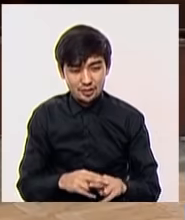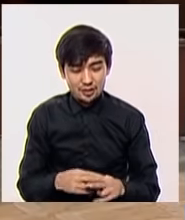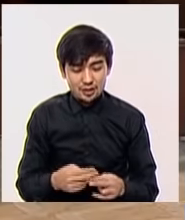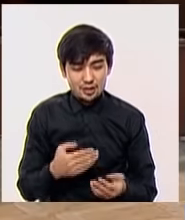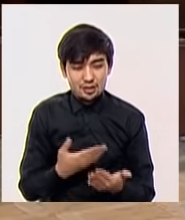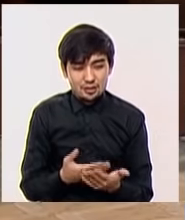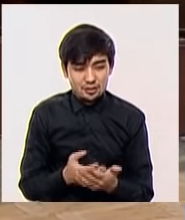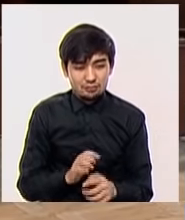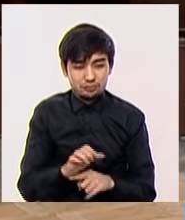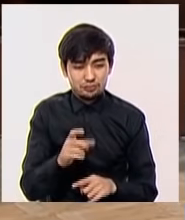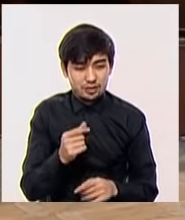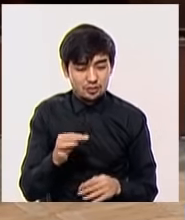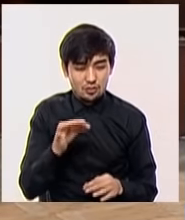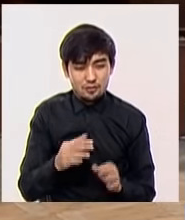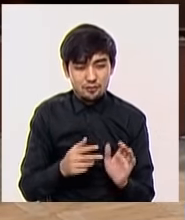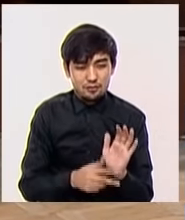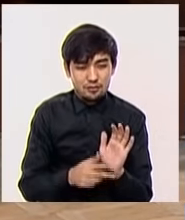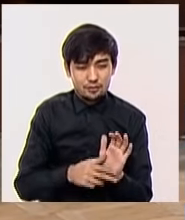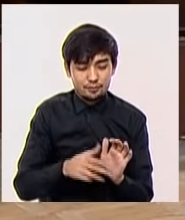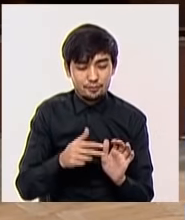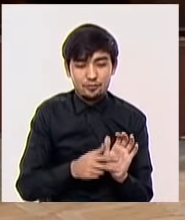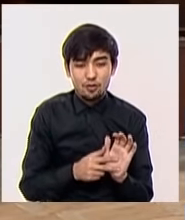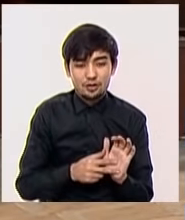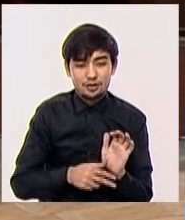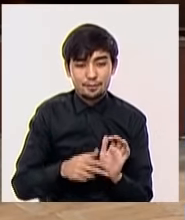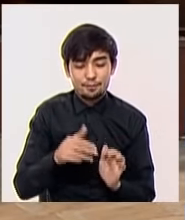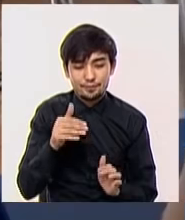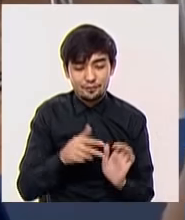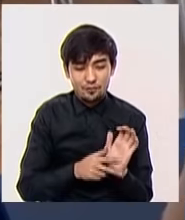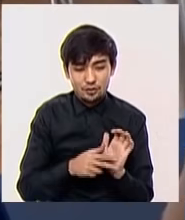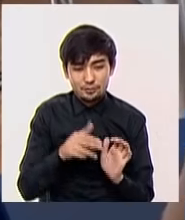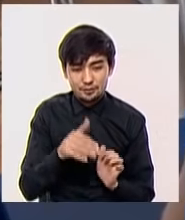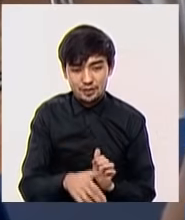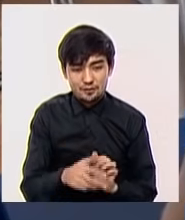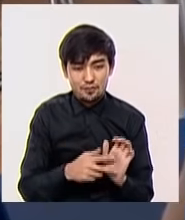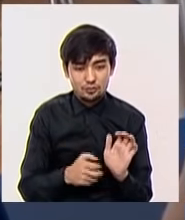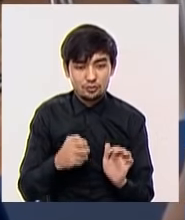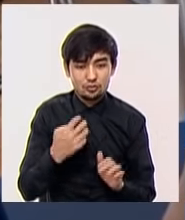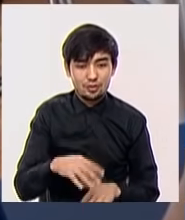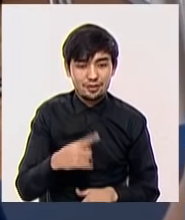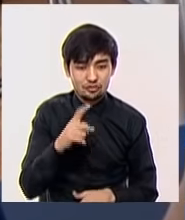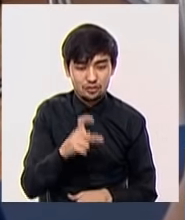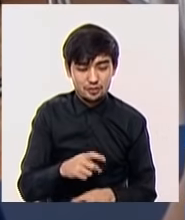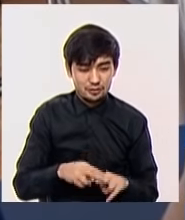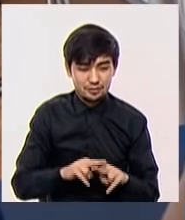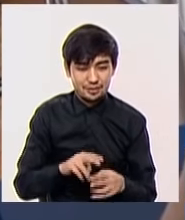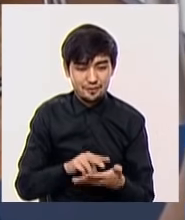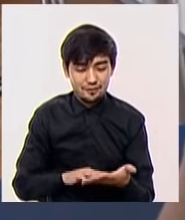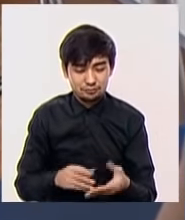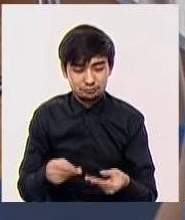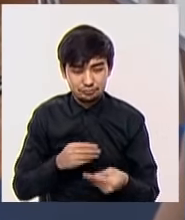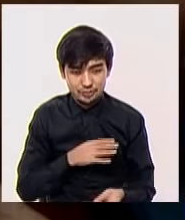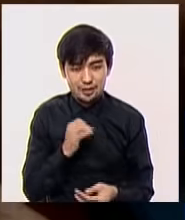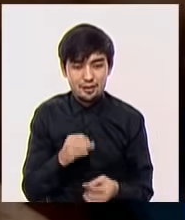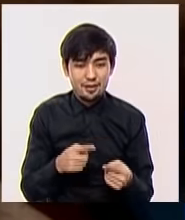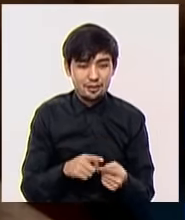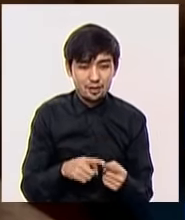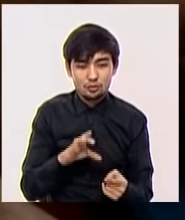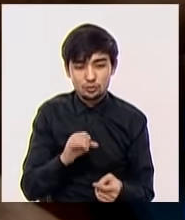именно 8008 841 человек заявки на субсидирование арендного жилья пока не